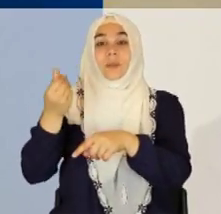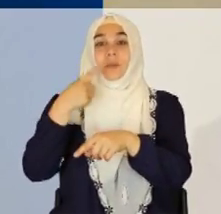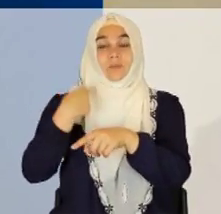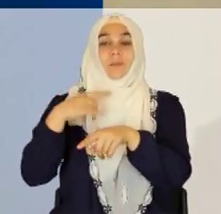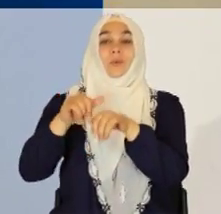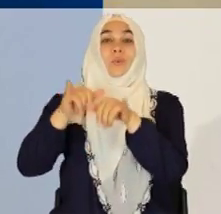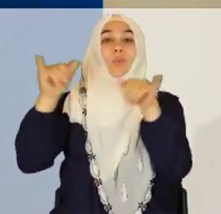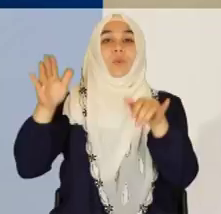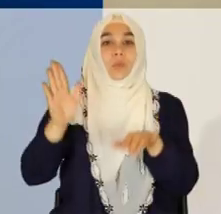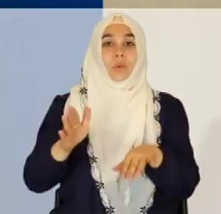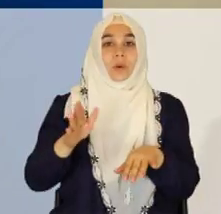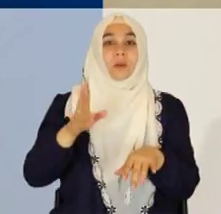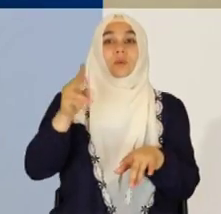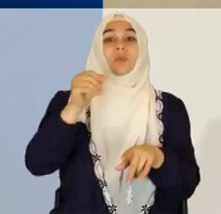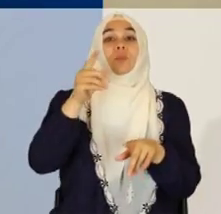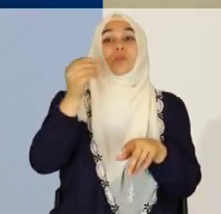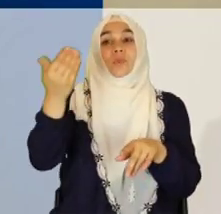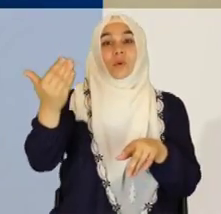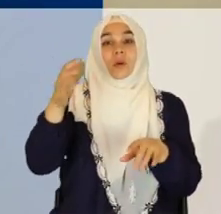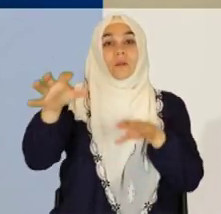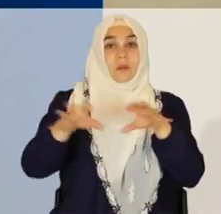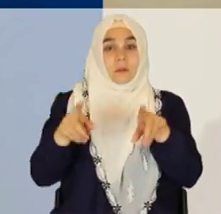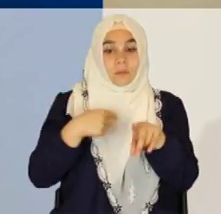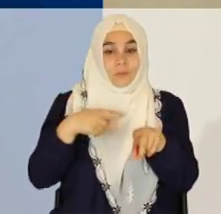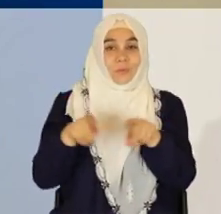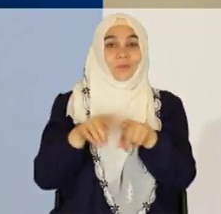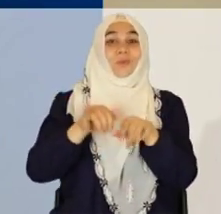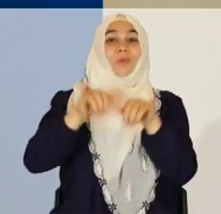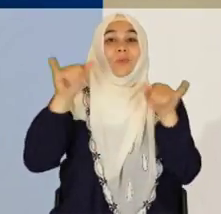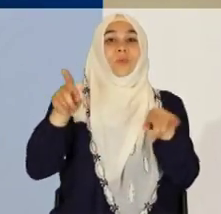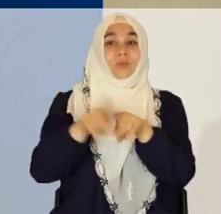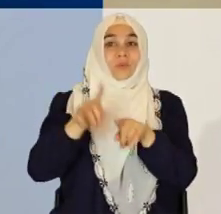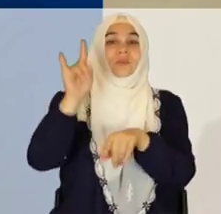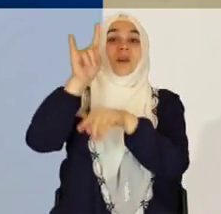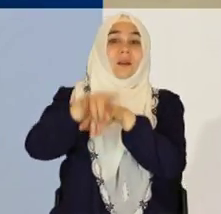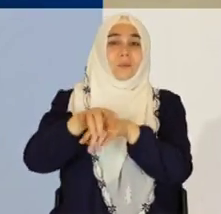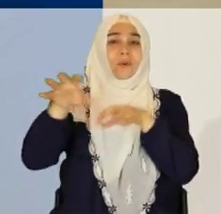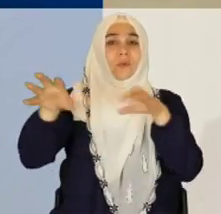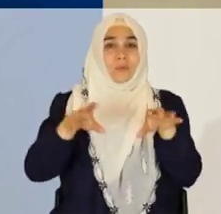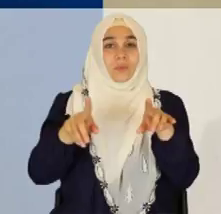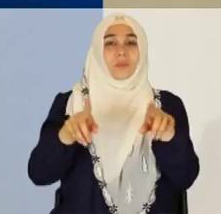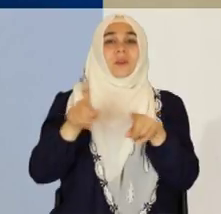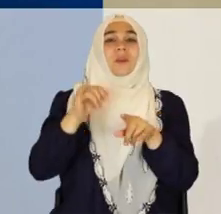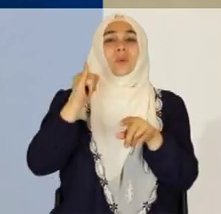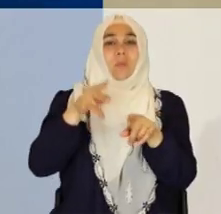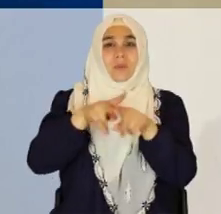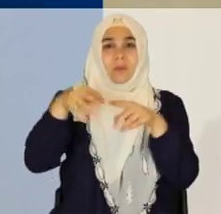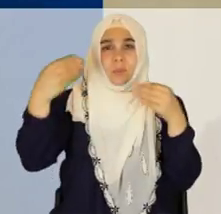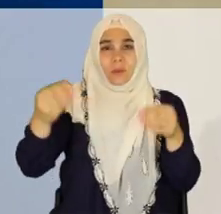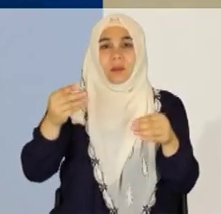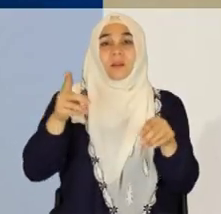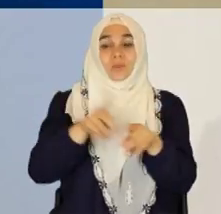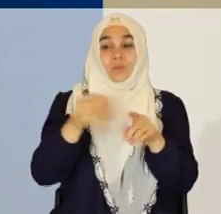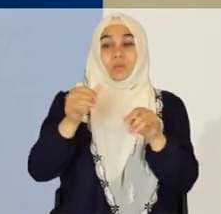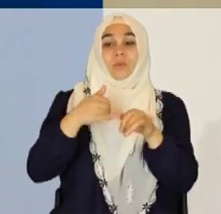aldaydi, birovni haqqini urgin ko'payaman desak birovni haqqini yeydi, palonchiga zulm qilgin man ko'payaman